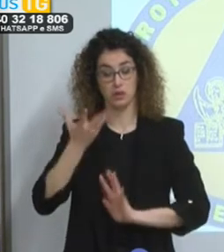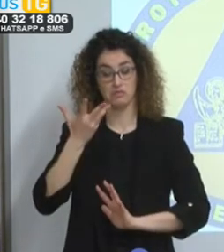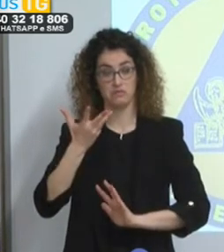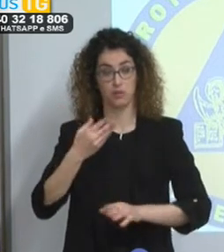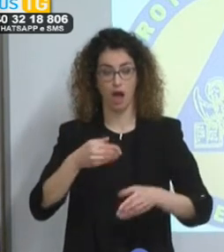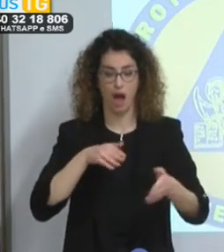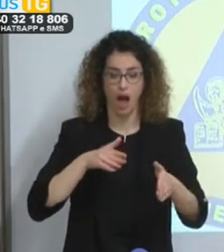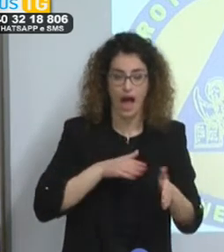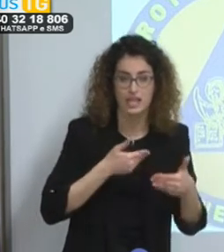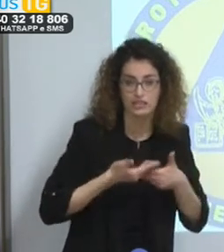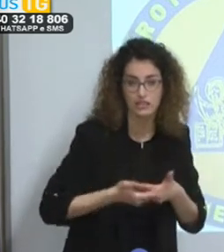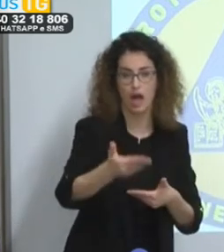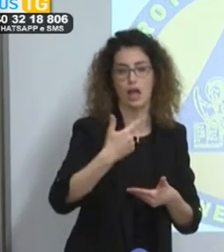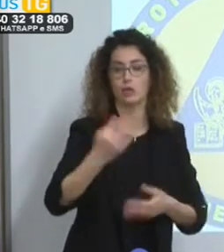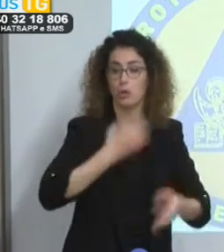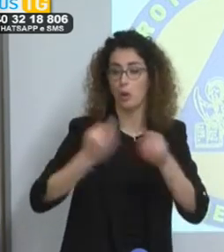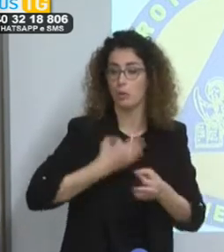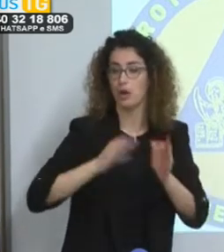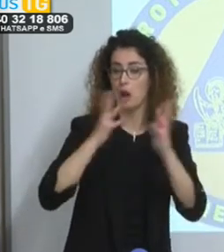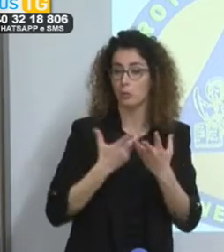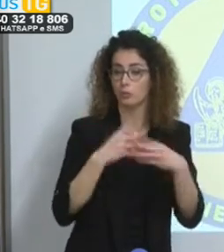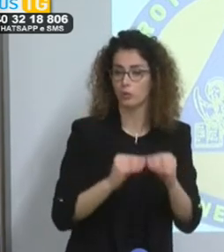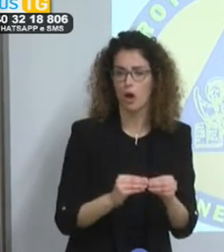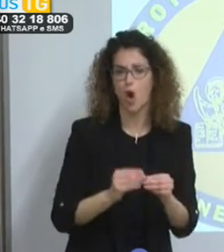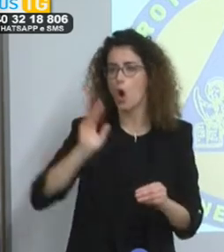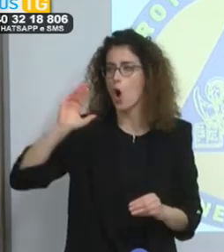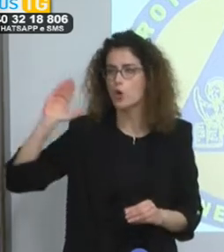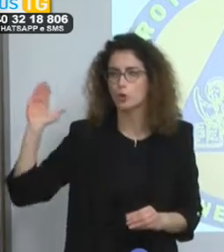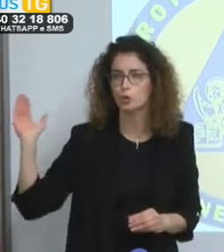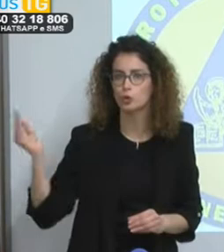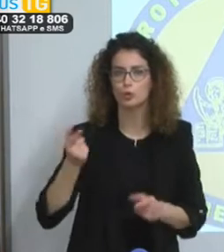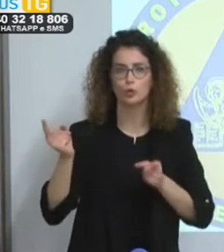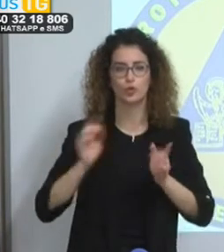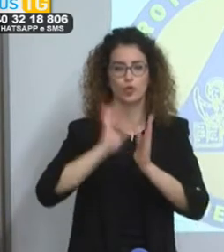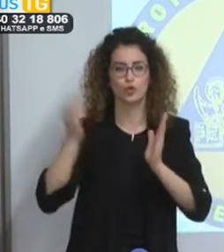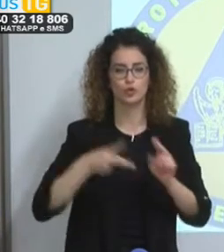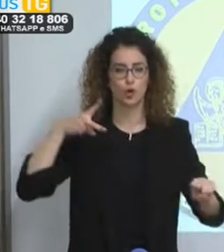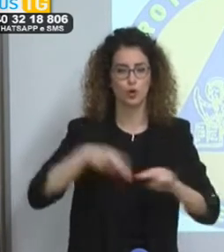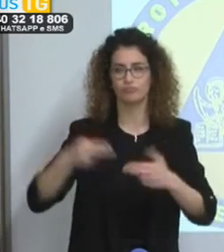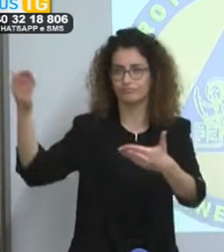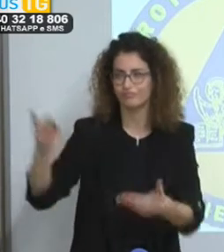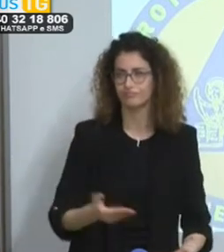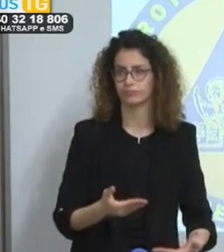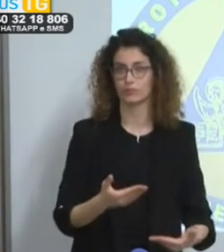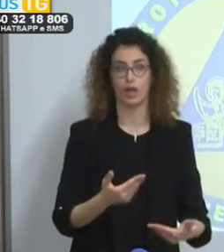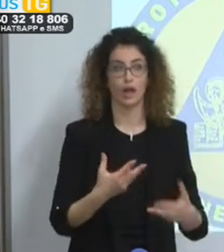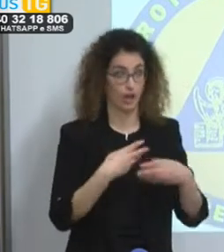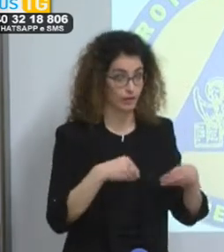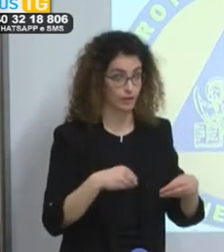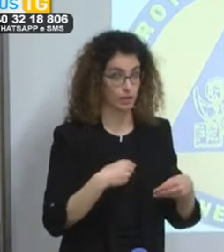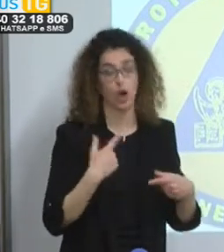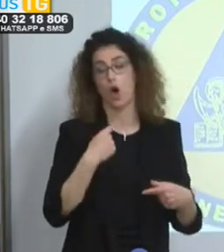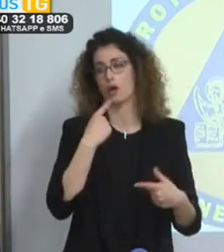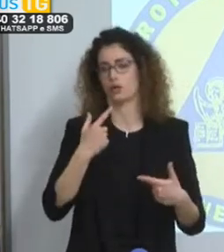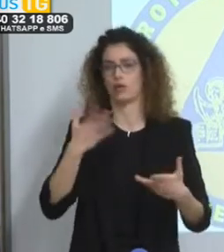funziona il mondo, che sono tutti invitati il giorno di inaugurazione, eh? No, dico in generale, quando ci sarà